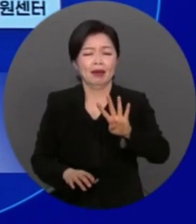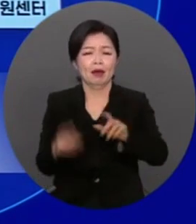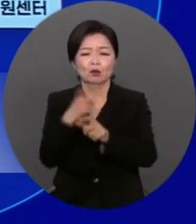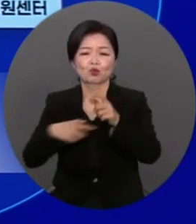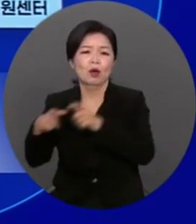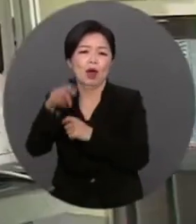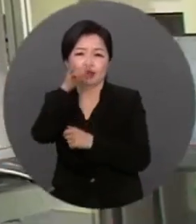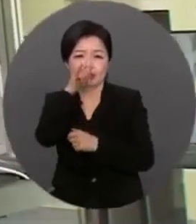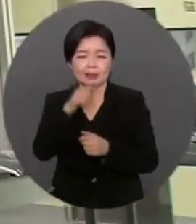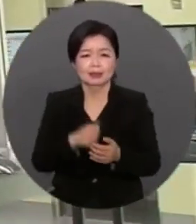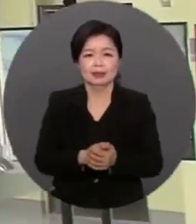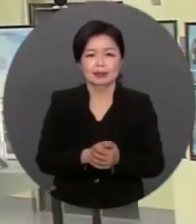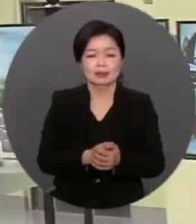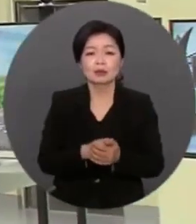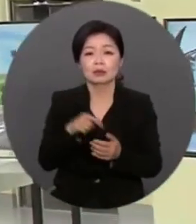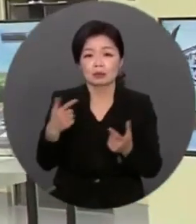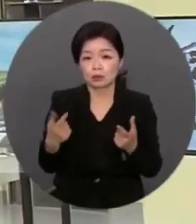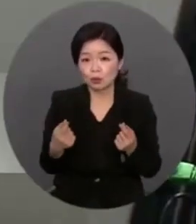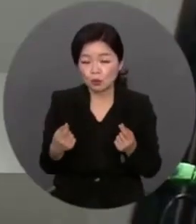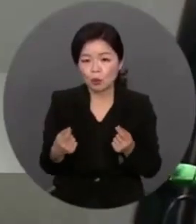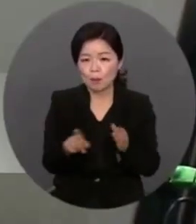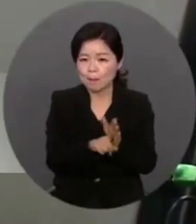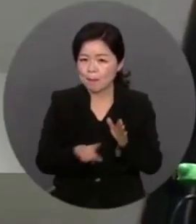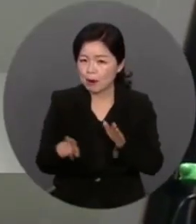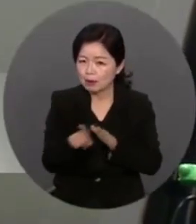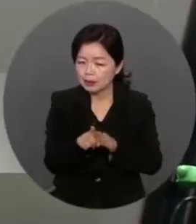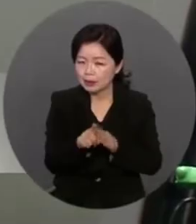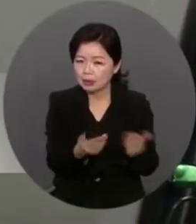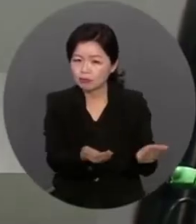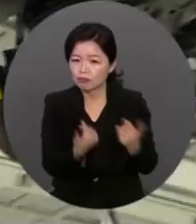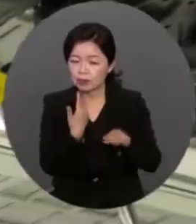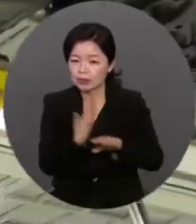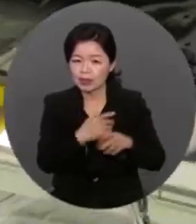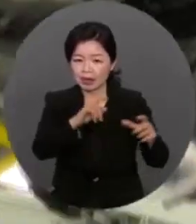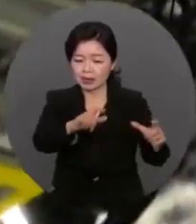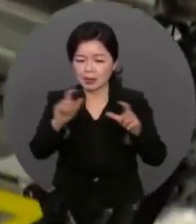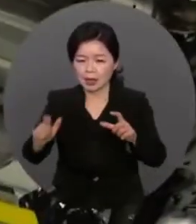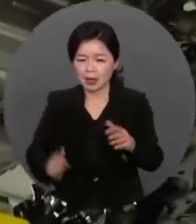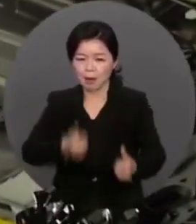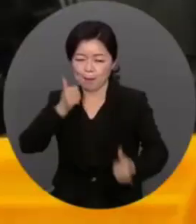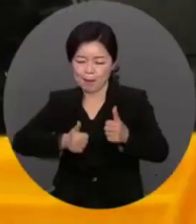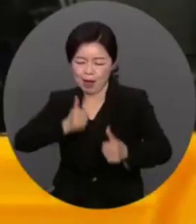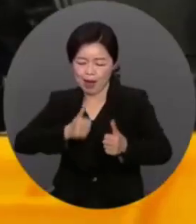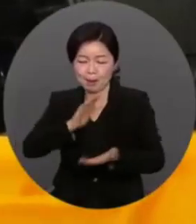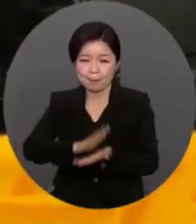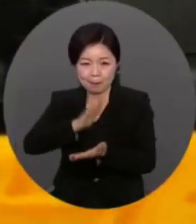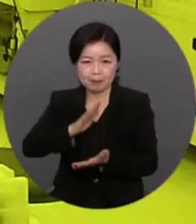있습니다. 산단을 연착륙시킬 선도기업 유치를 두고 타 지자체와 치열하게 경쟁해야 한다는